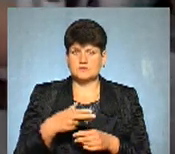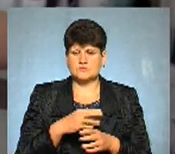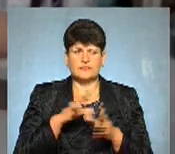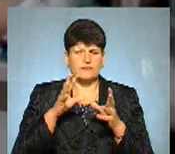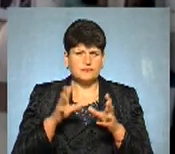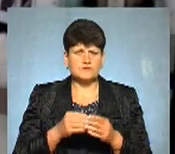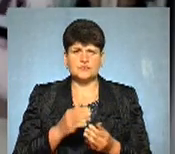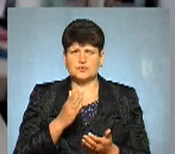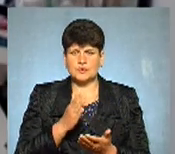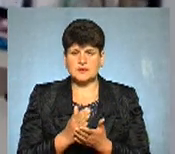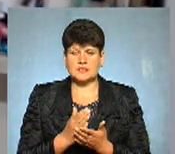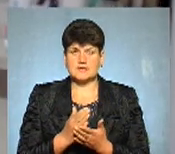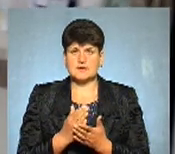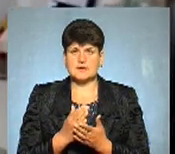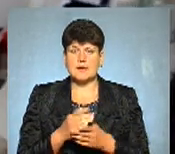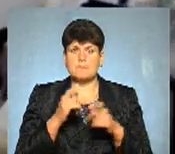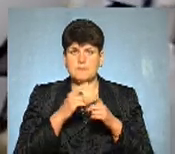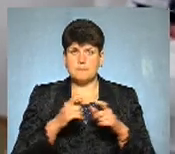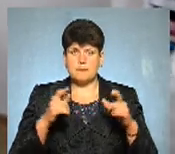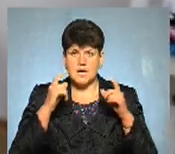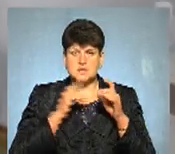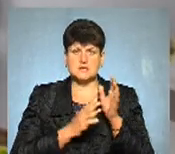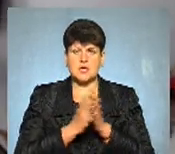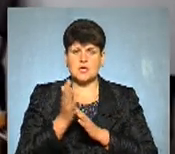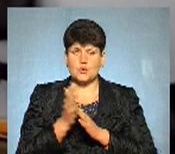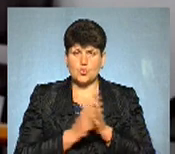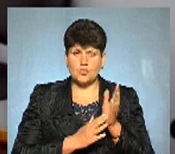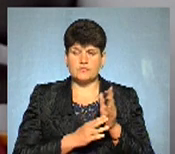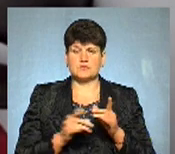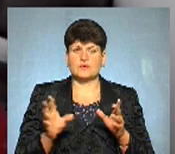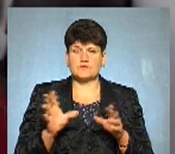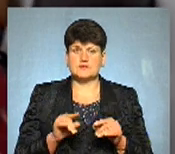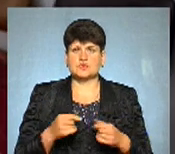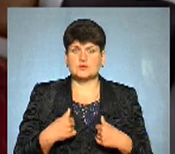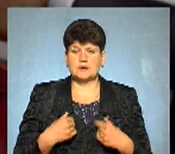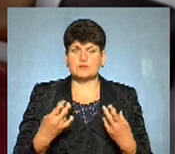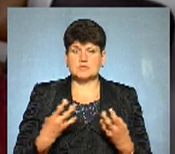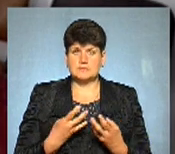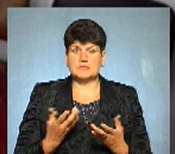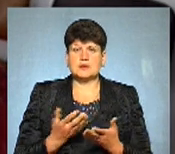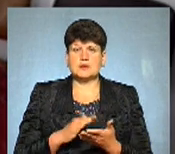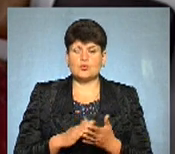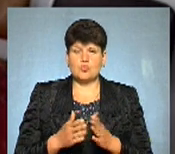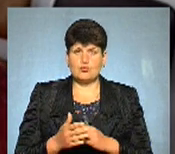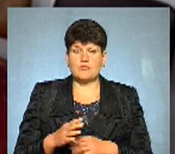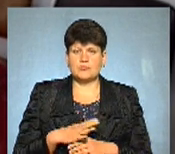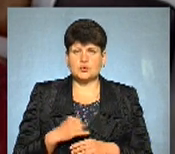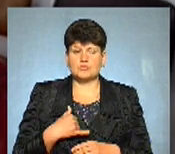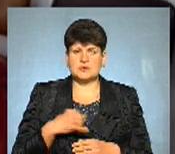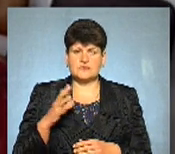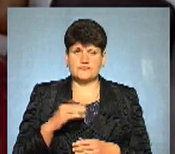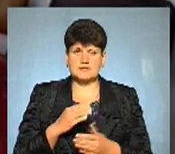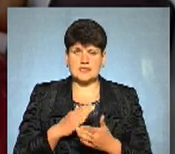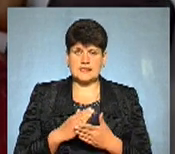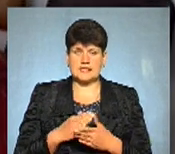є. Як то кажуть, маски, рукавички, все, що нам потрібно, що які були умови, у нас все є. Відстань